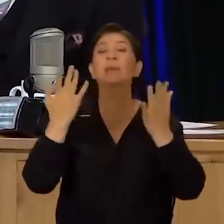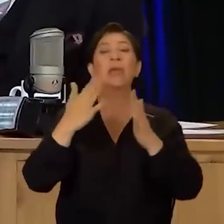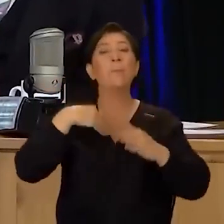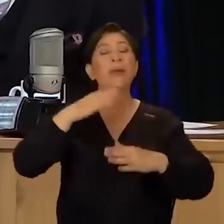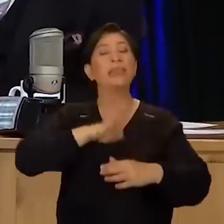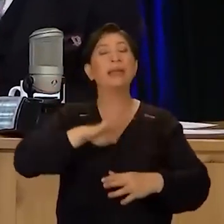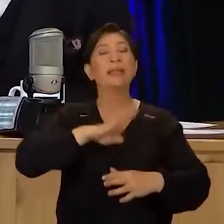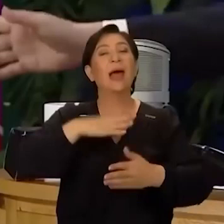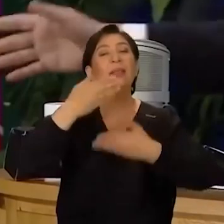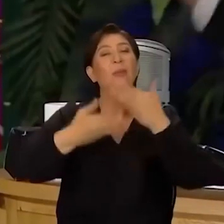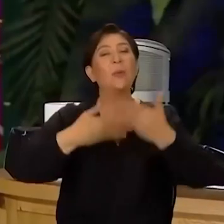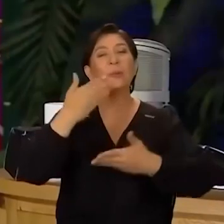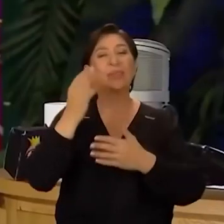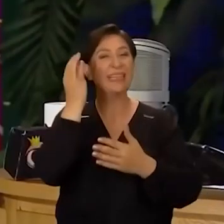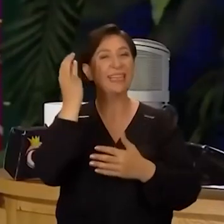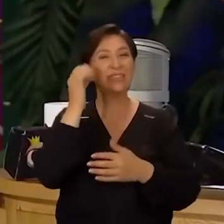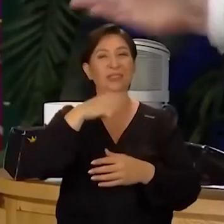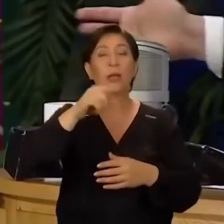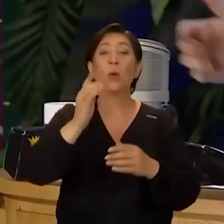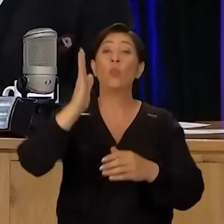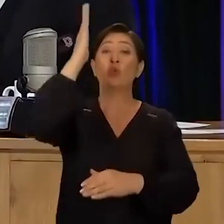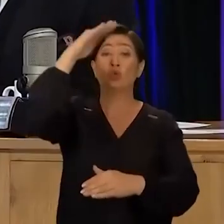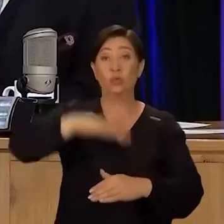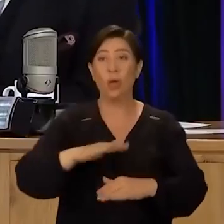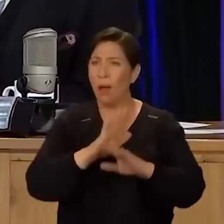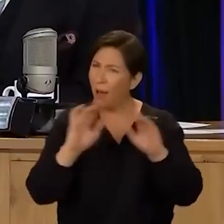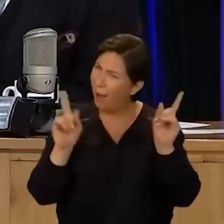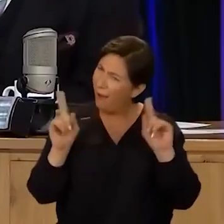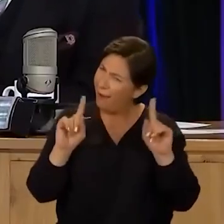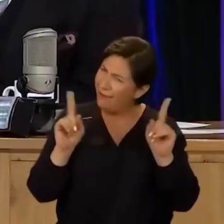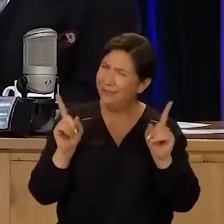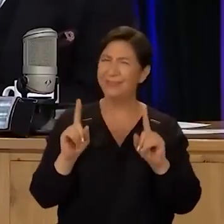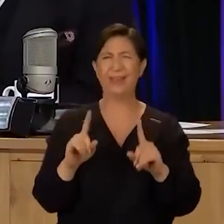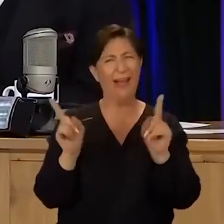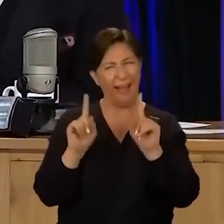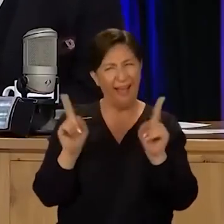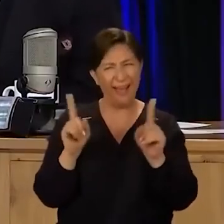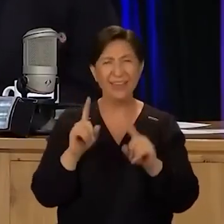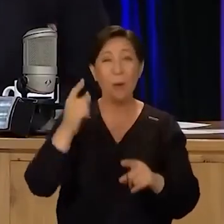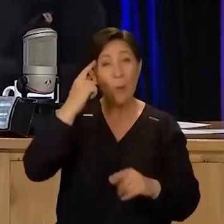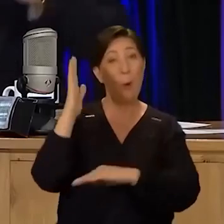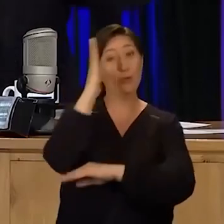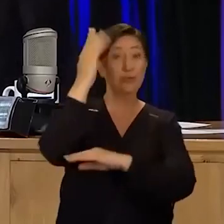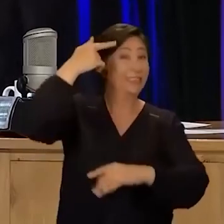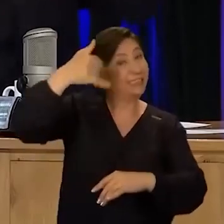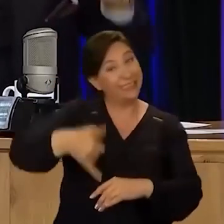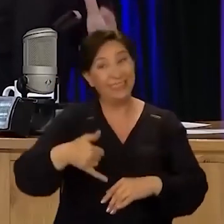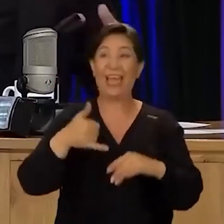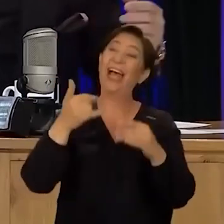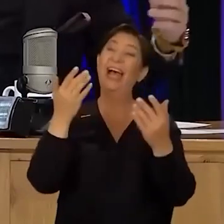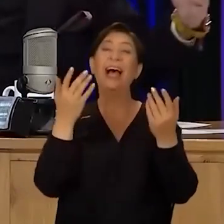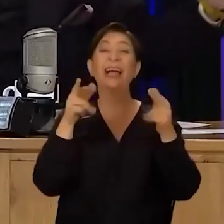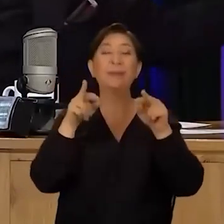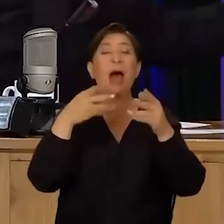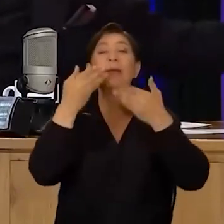dertleşiyorum dinleyicim Yani kısa uzun filan gibi tarif et ya kısa uzun derken hani uzun boylu